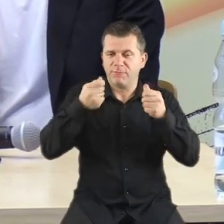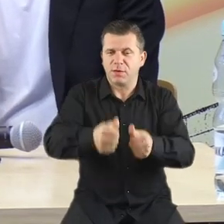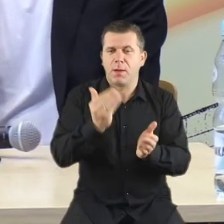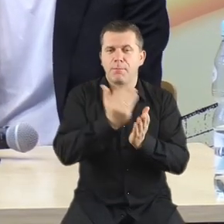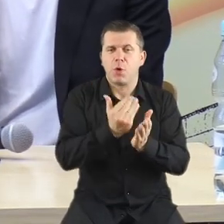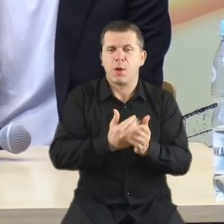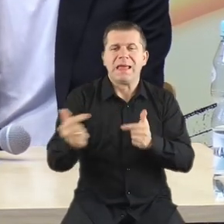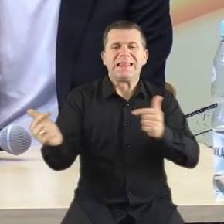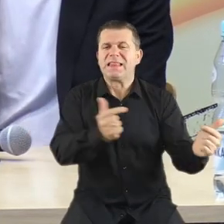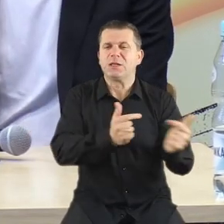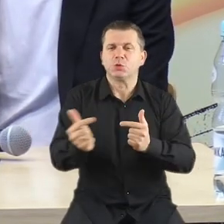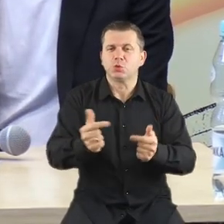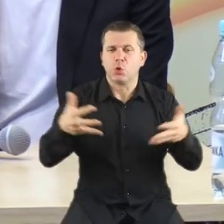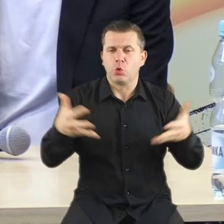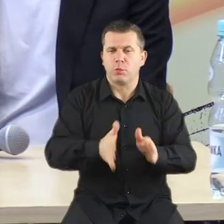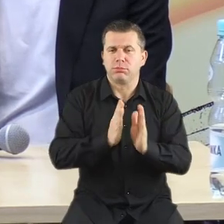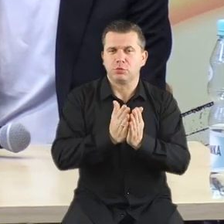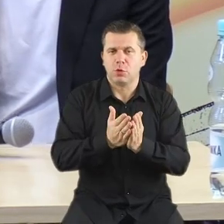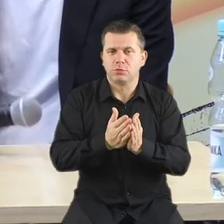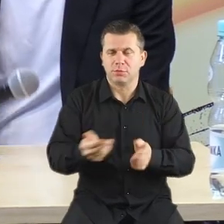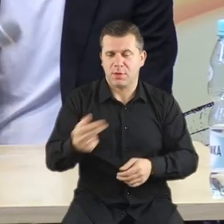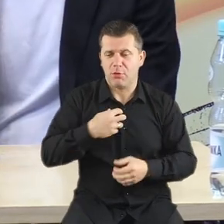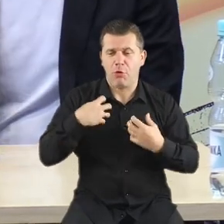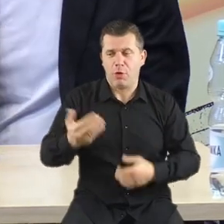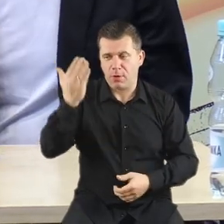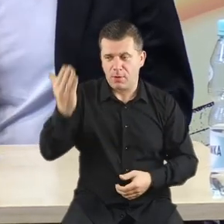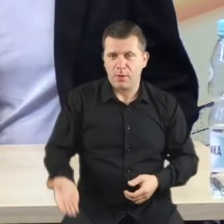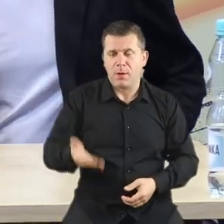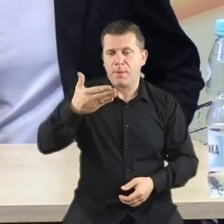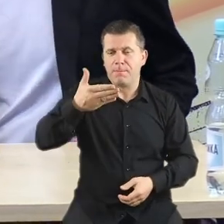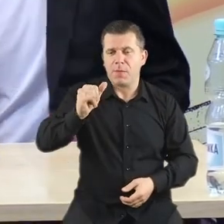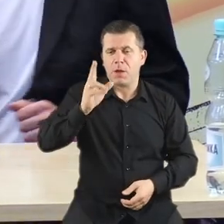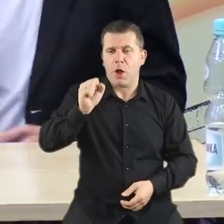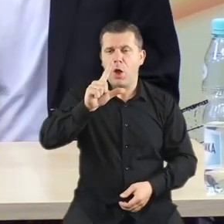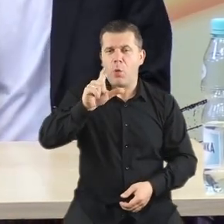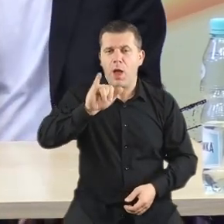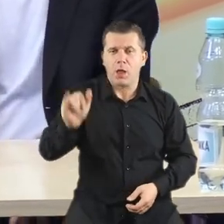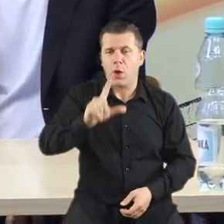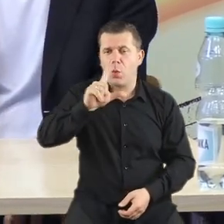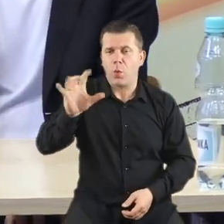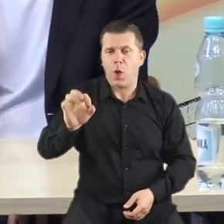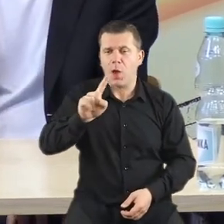program dyskusyjny Kluby Książki. Wracając do naszego gościa, pan Mikołaj Łoziński,